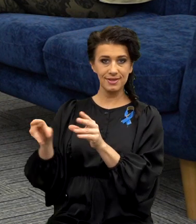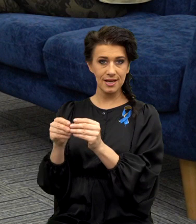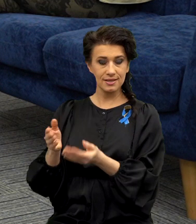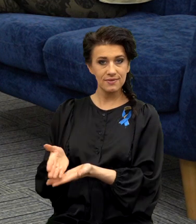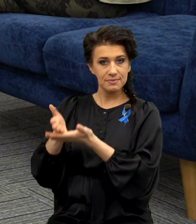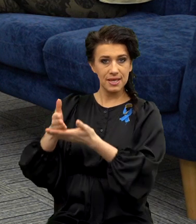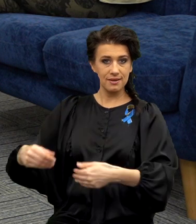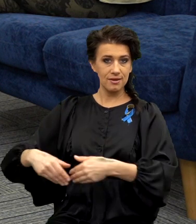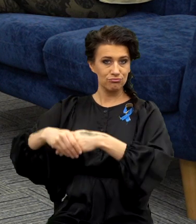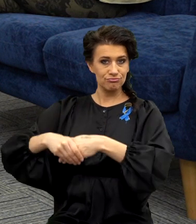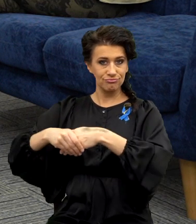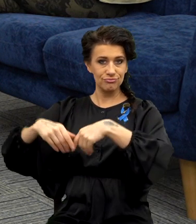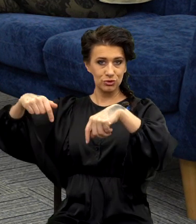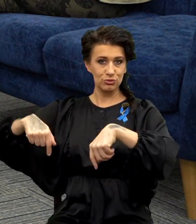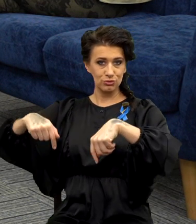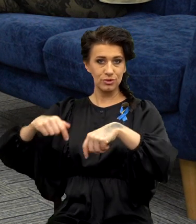tutaj jest